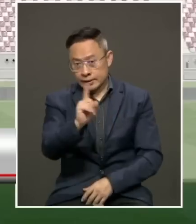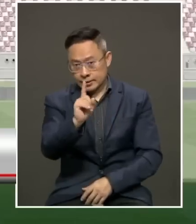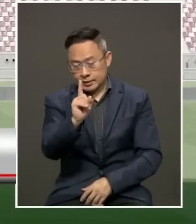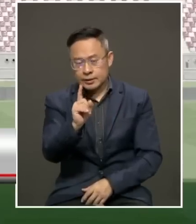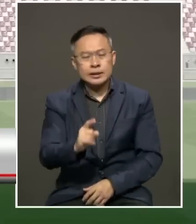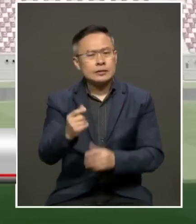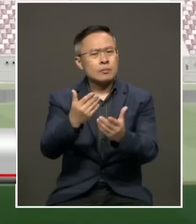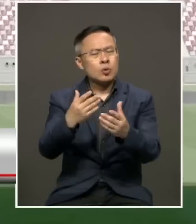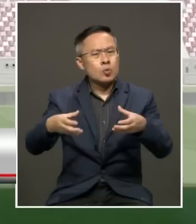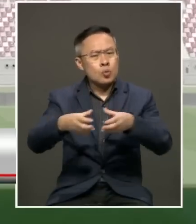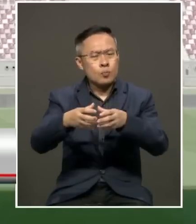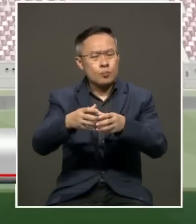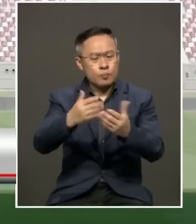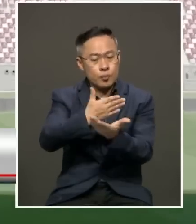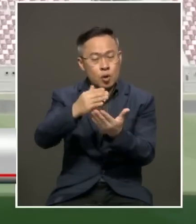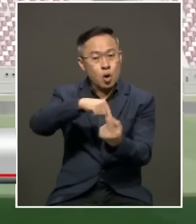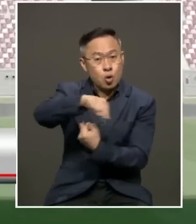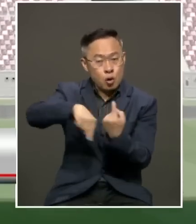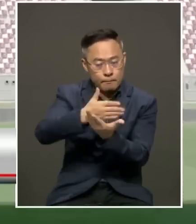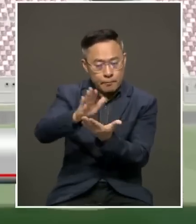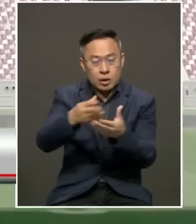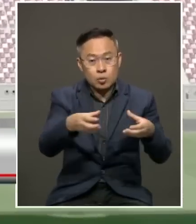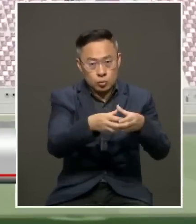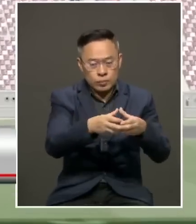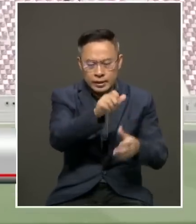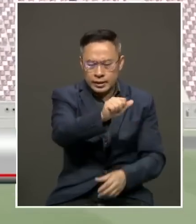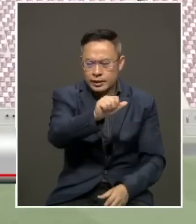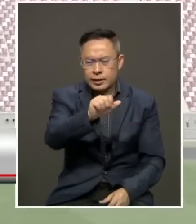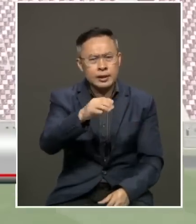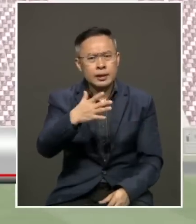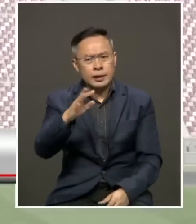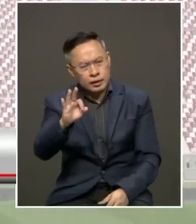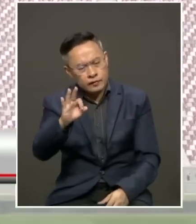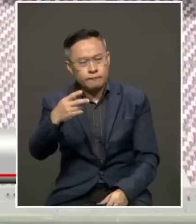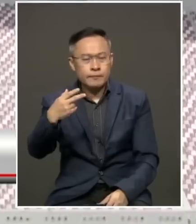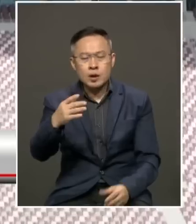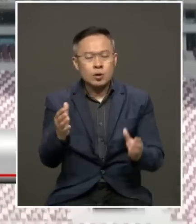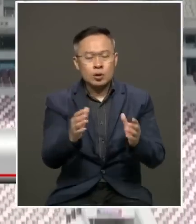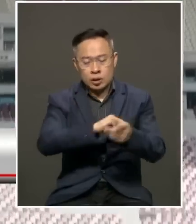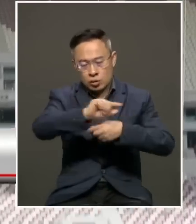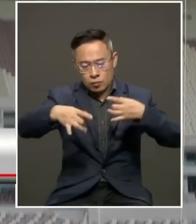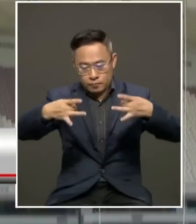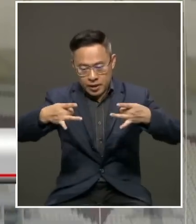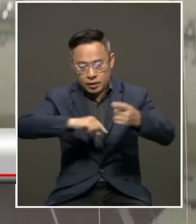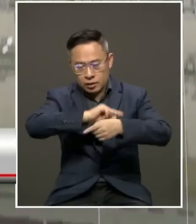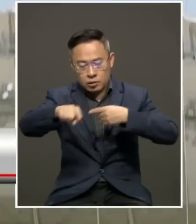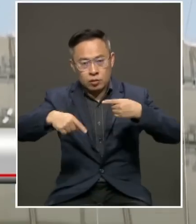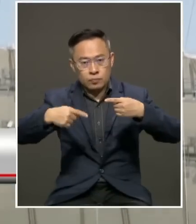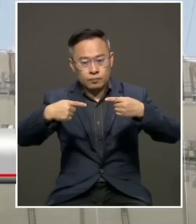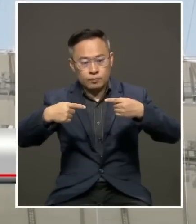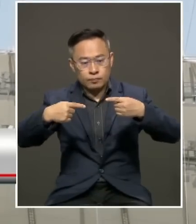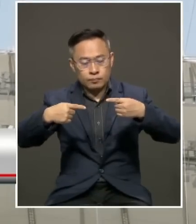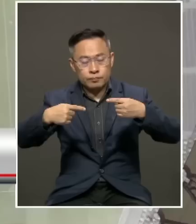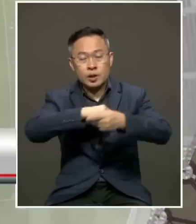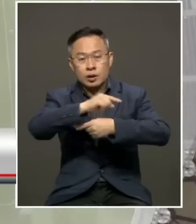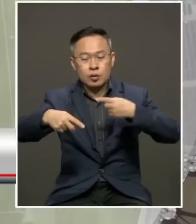แข่งขันรอบแบ่งกลุ่มกลุ่ม A2Matchกลุ่ม B1 Matchกลุ่ม E1 Matchกลุ่ม f 1 Match 16ทีมสุดท้าย 1แมตช์และเกมนัดชิงอันดับ